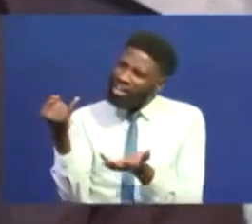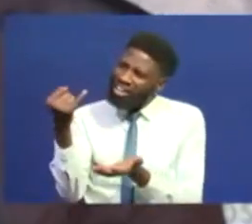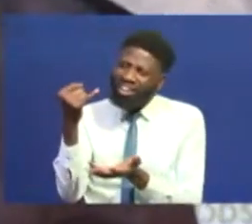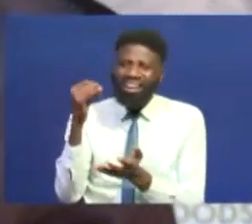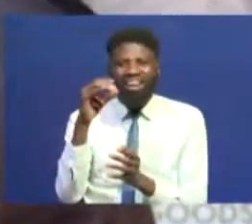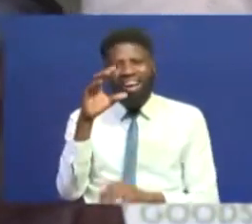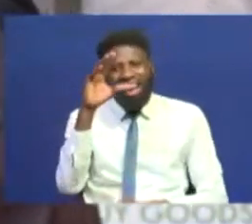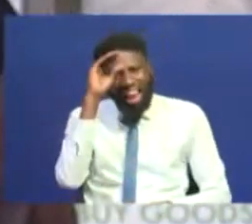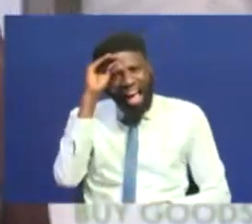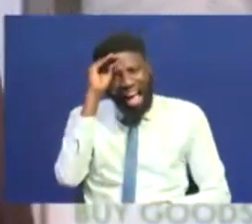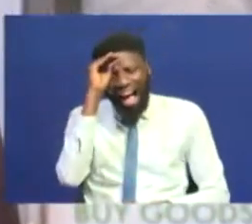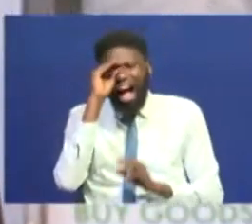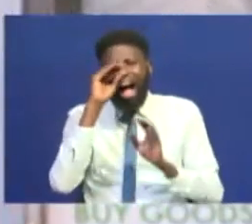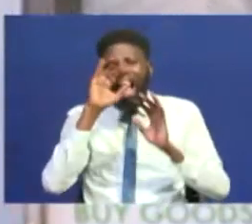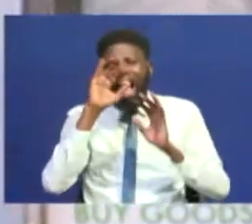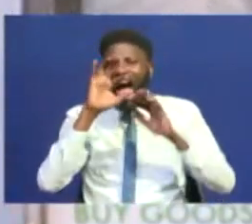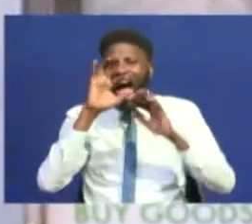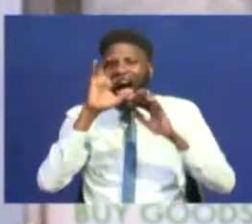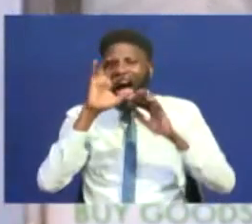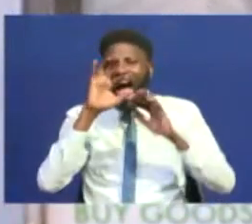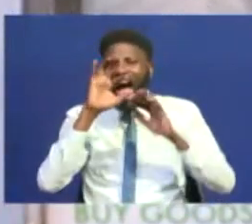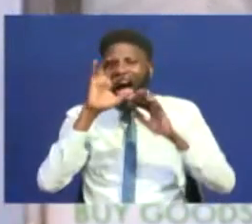nani ama nani alikufunza uchoraji?